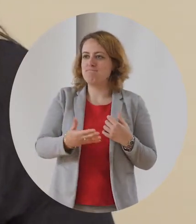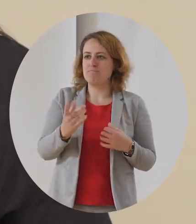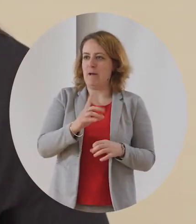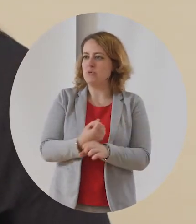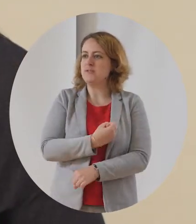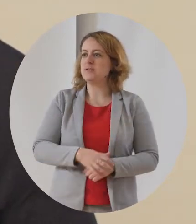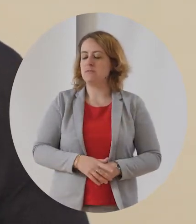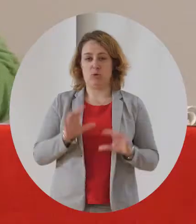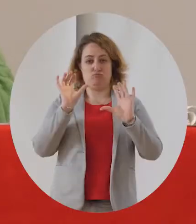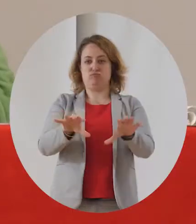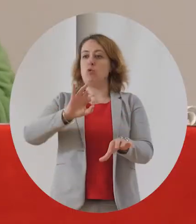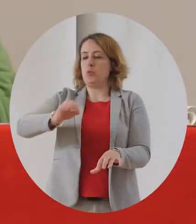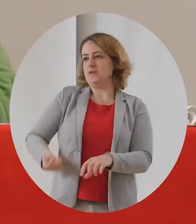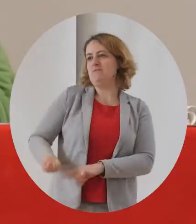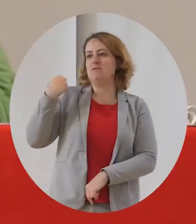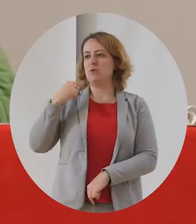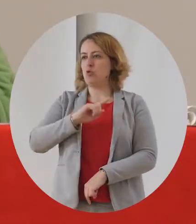mine de rien, c'est pas si simple que ça. Oui.